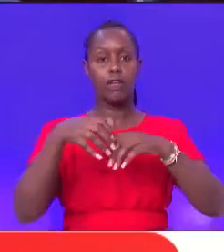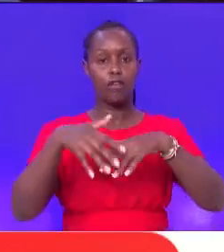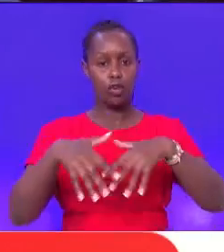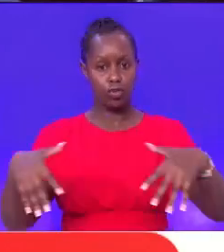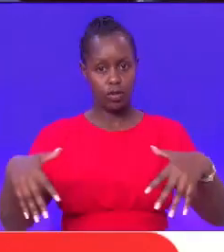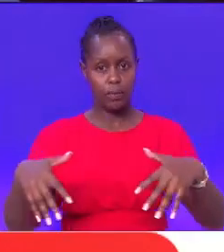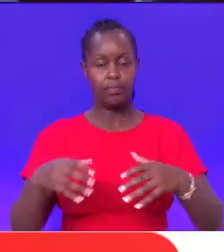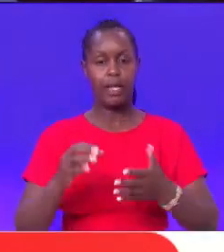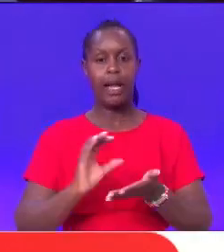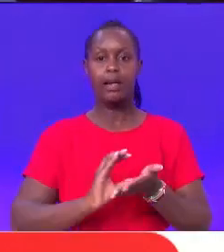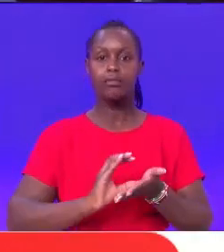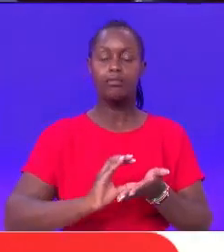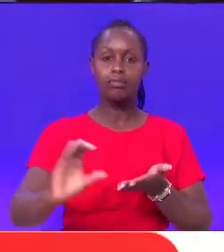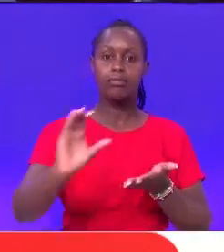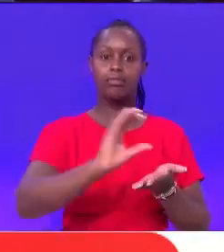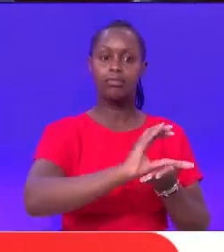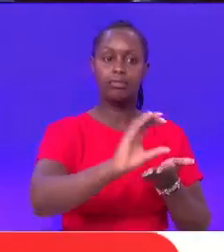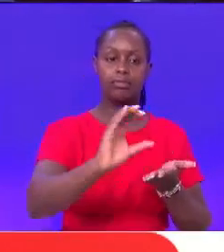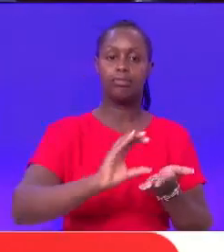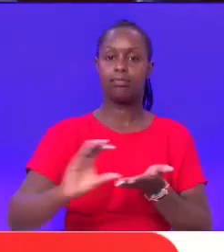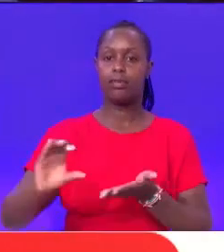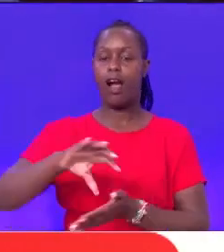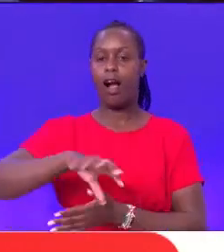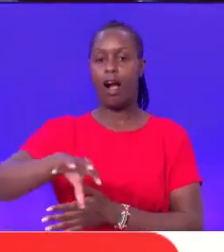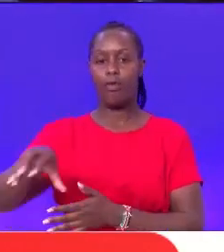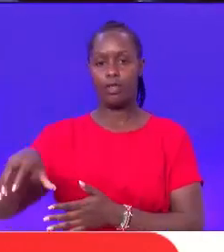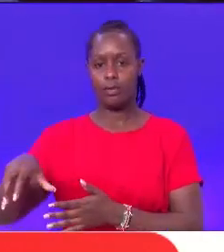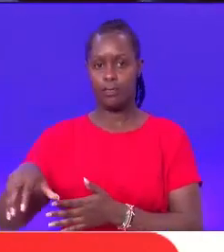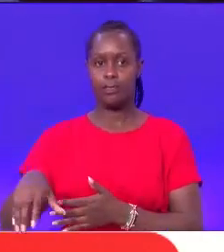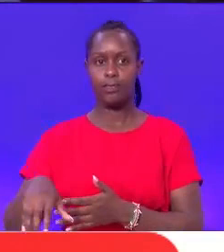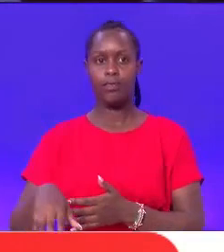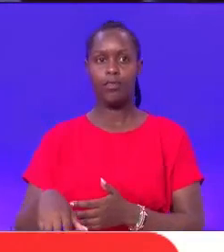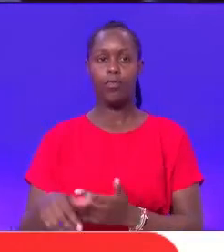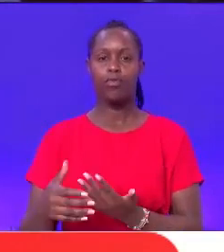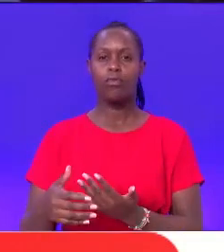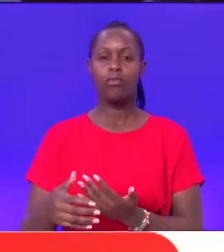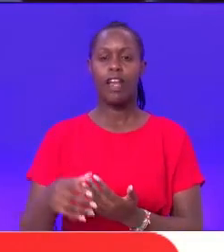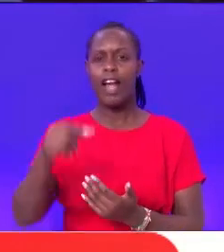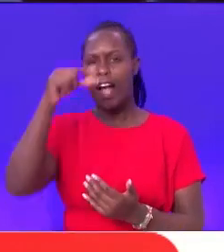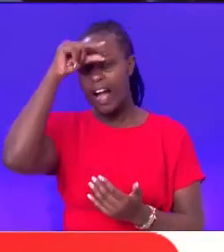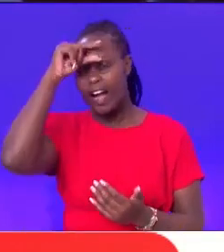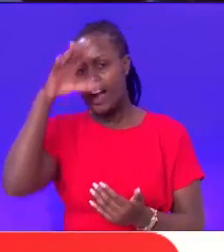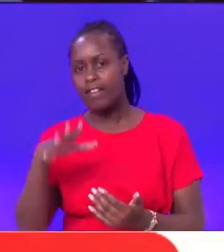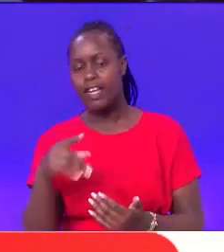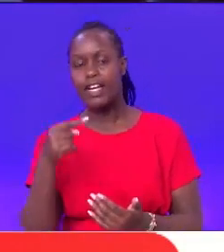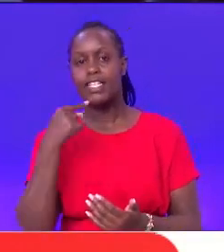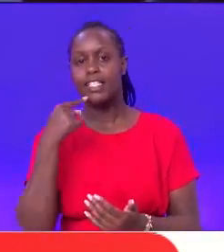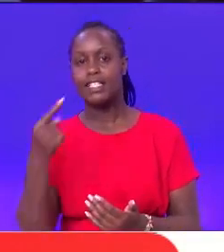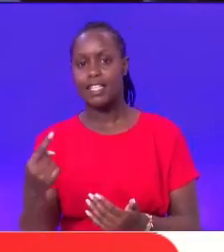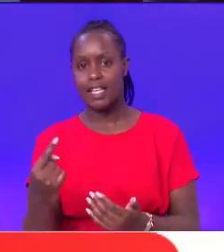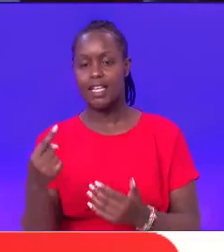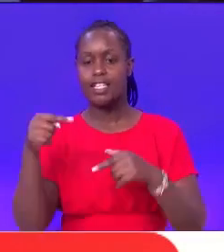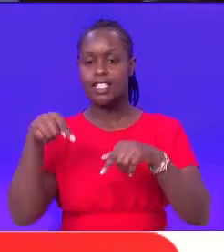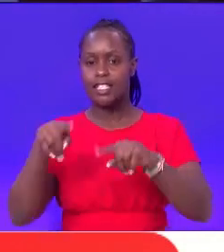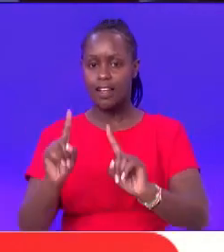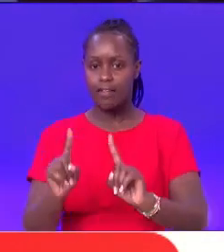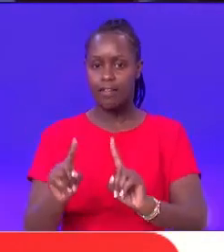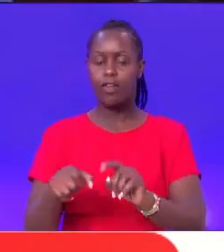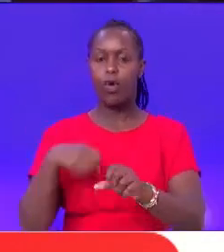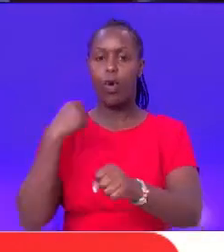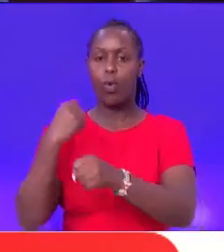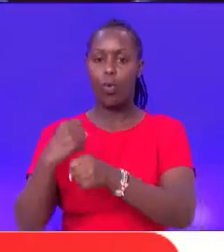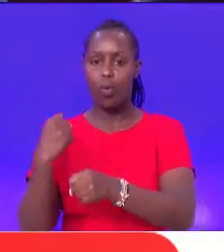Patiana pesa kwa county. Yale mambo tumesikia governor akisema anayafanya kuwasaidia